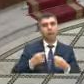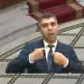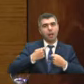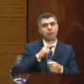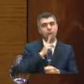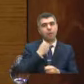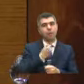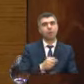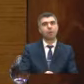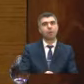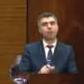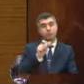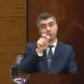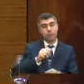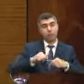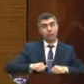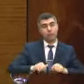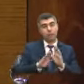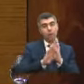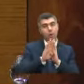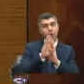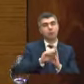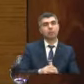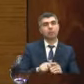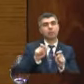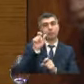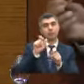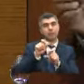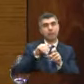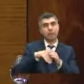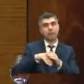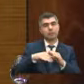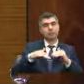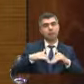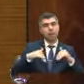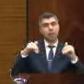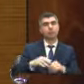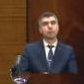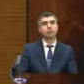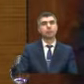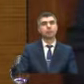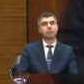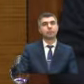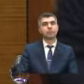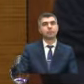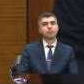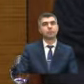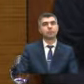المحترم، السيد وزير الدولة، السادة وزراء حزب العدالة والتنمية لأنهم اللي قدامي،